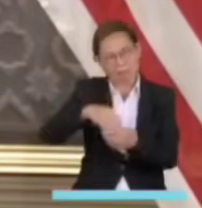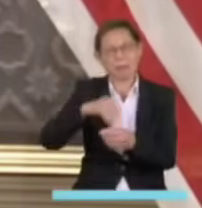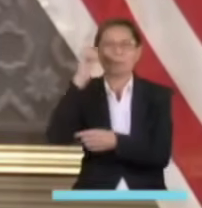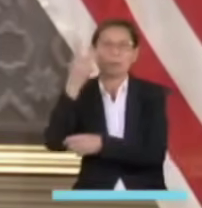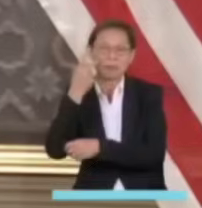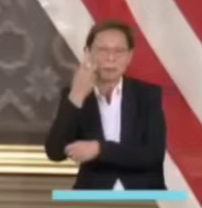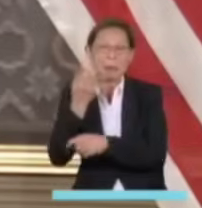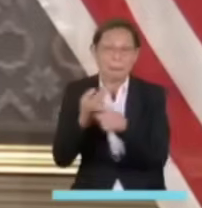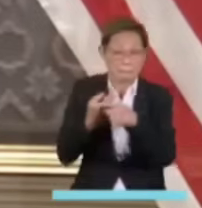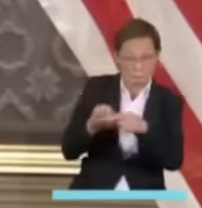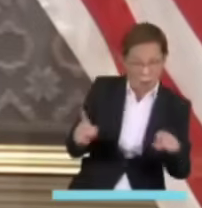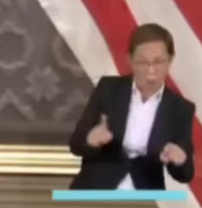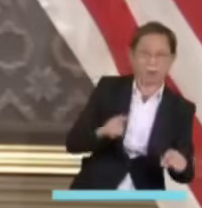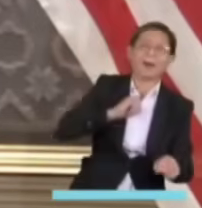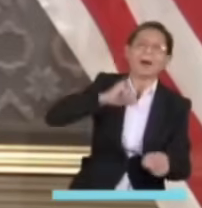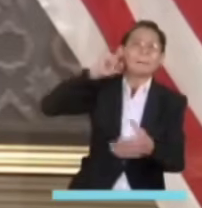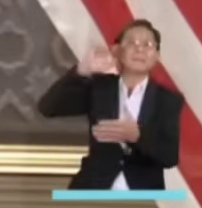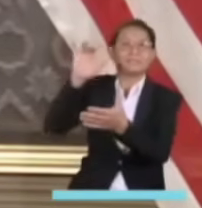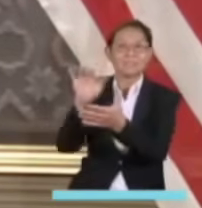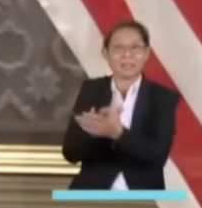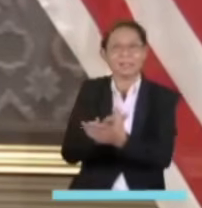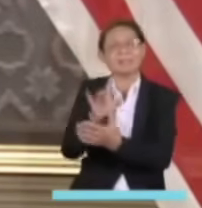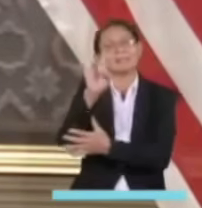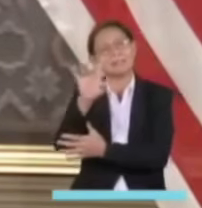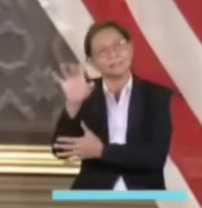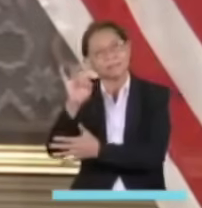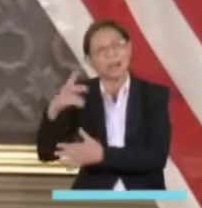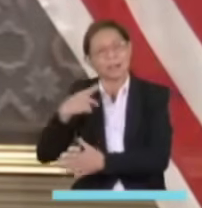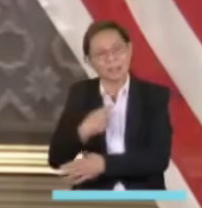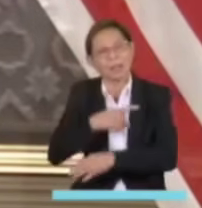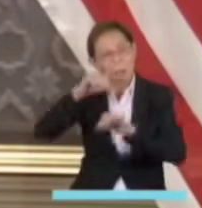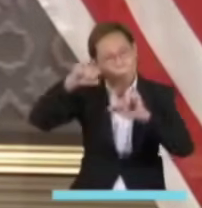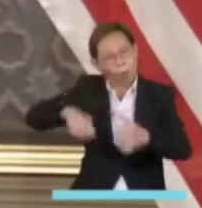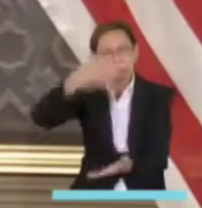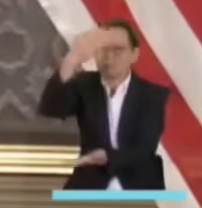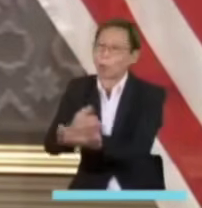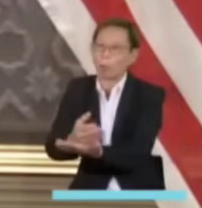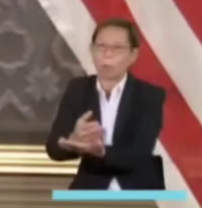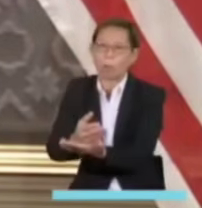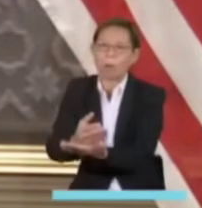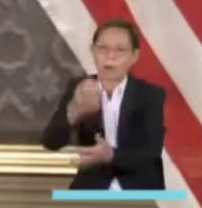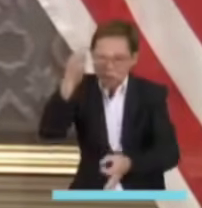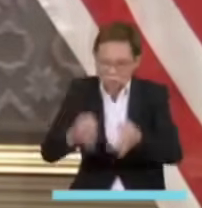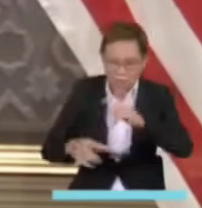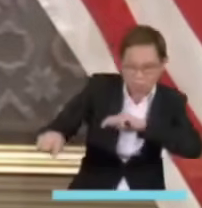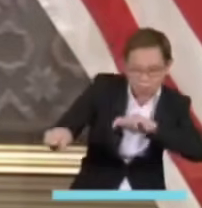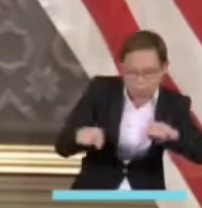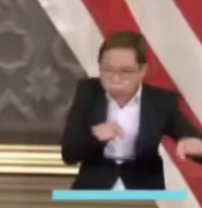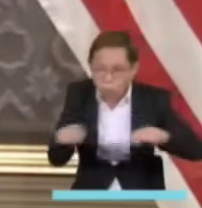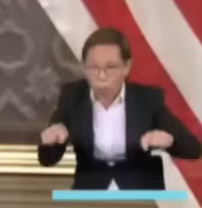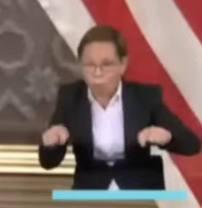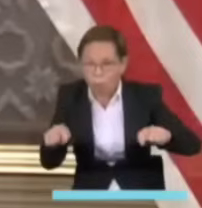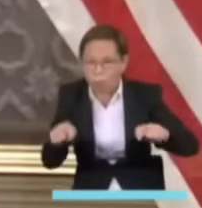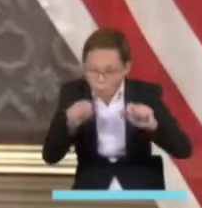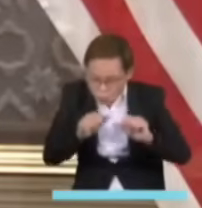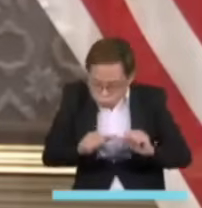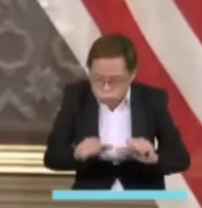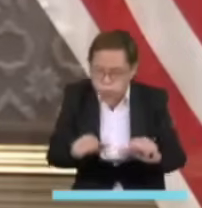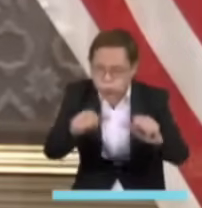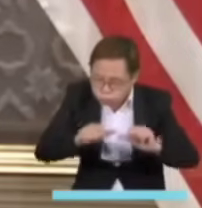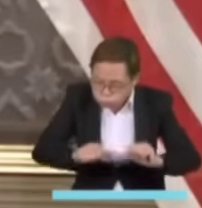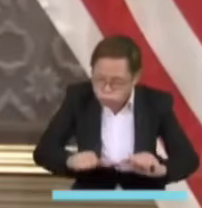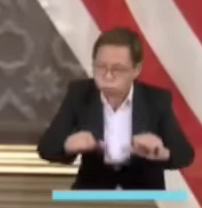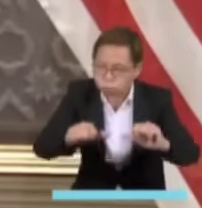politik, tetapi yakinlah insya-Allah kita dapat benteras sekiranya kita bertindak secara